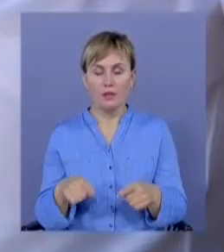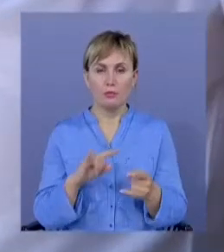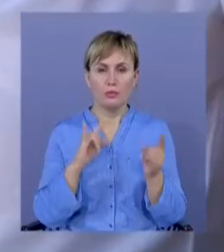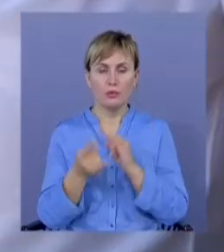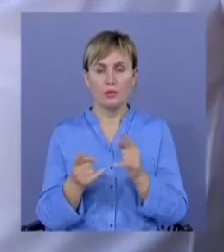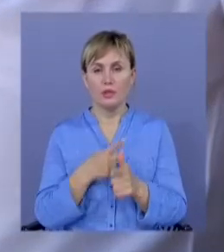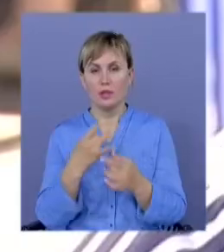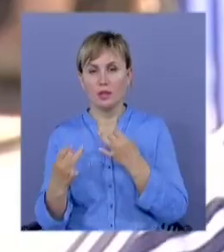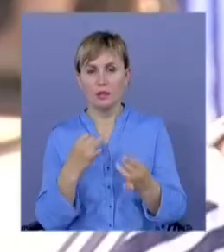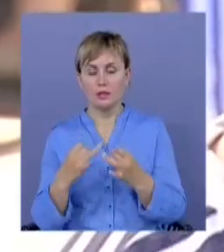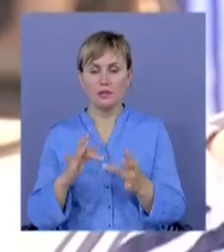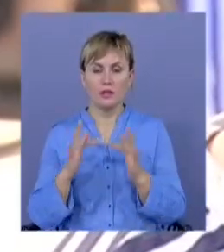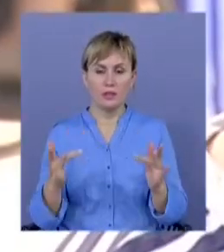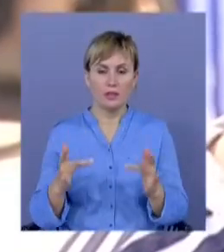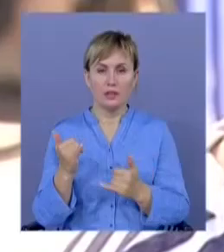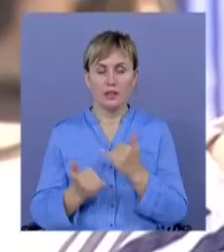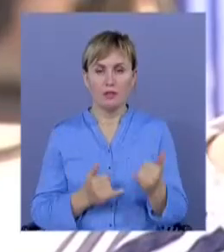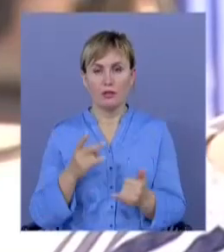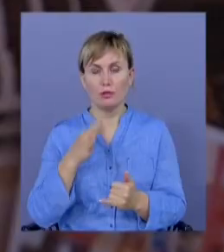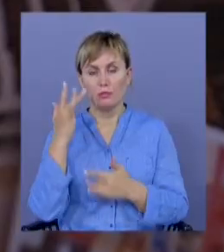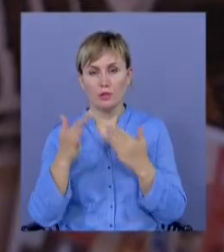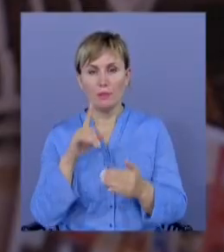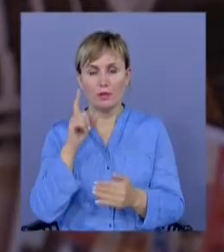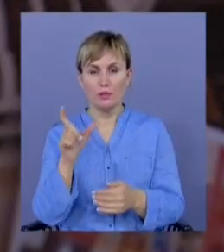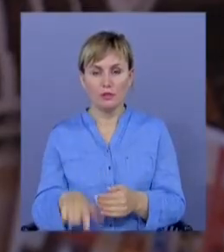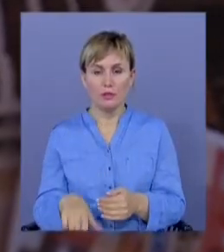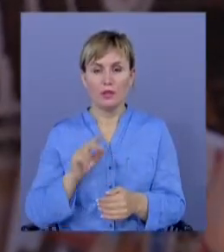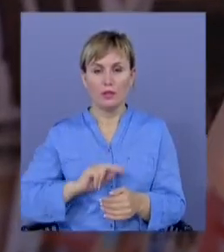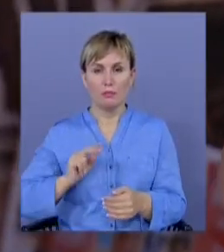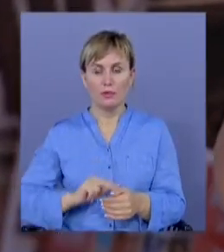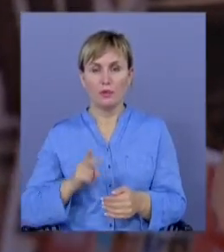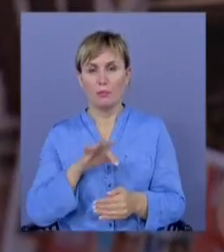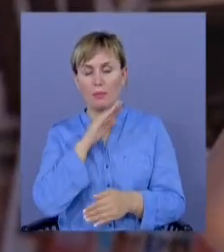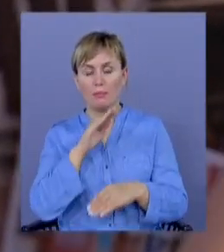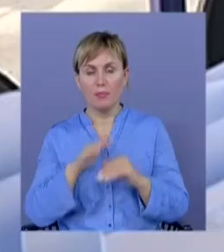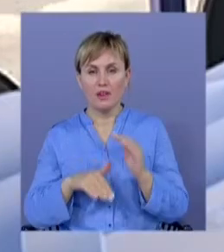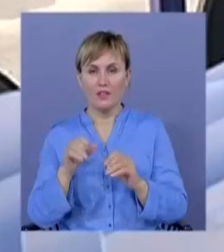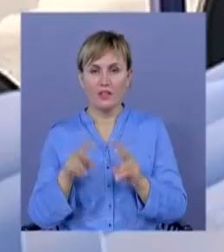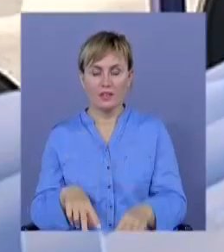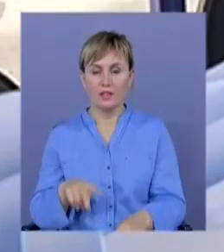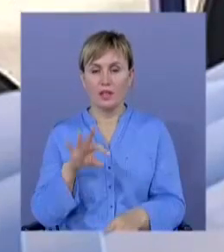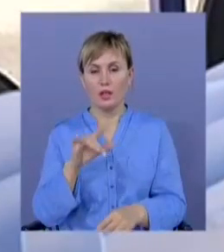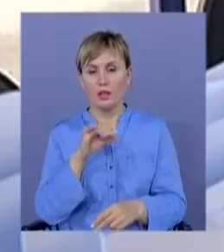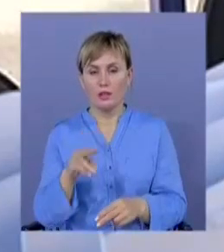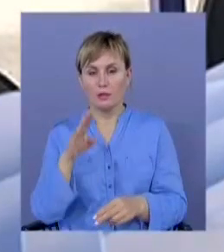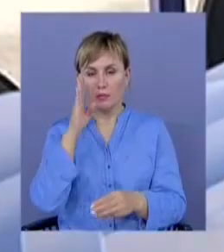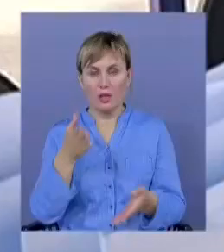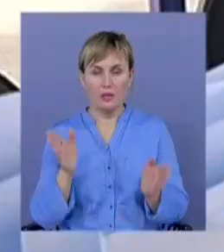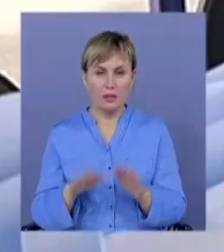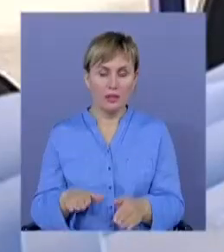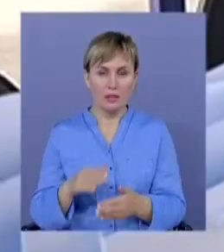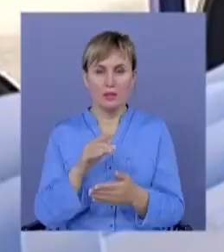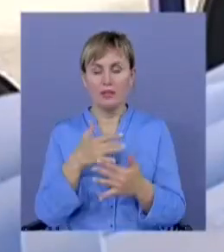бутиках, то консультантом в интернет-сервисе. Но мечта молодого человека – работать по профессии – логистом. Парень оставил резюме в